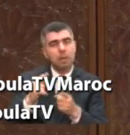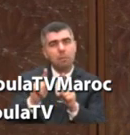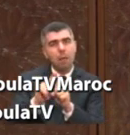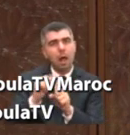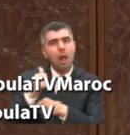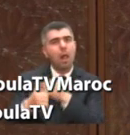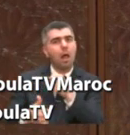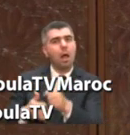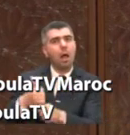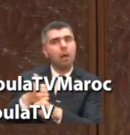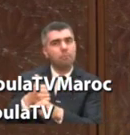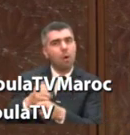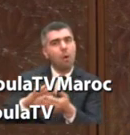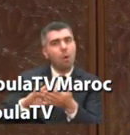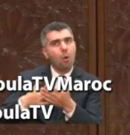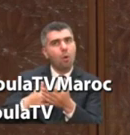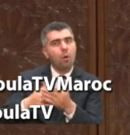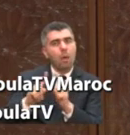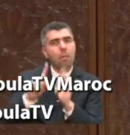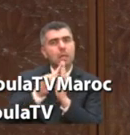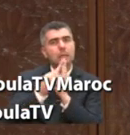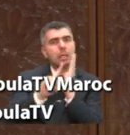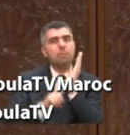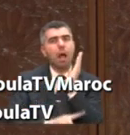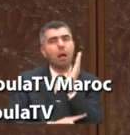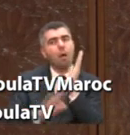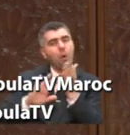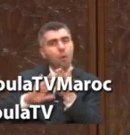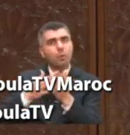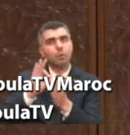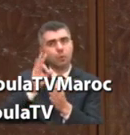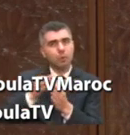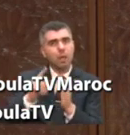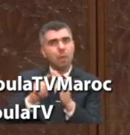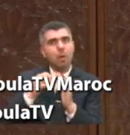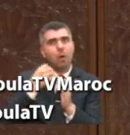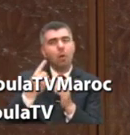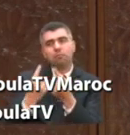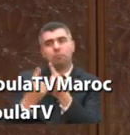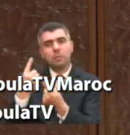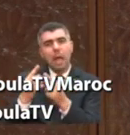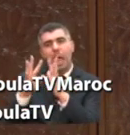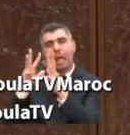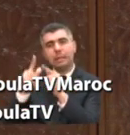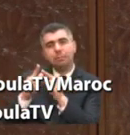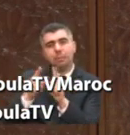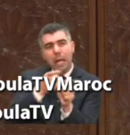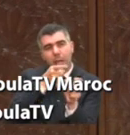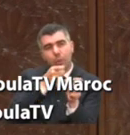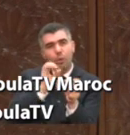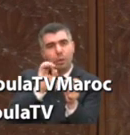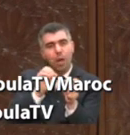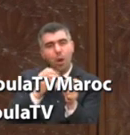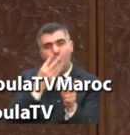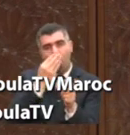السنة وكذلك في الأيام الأسبوعية كلها، وما يكونش داك السقف ديال العدد ديال القنص